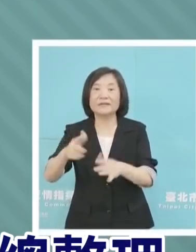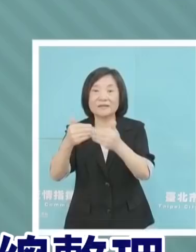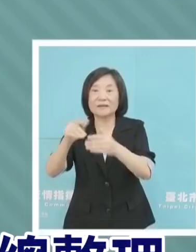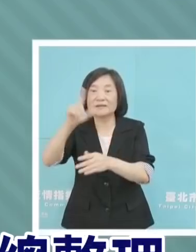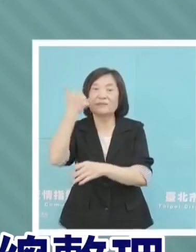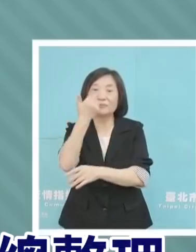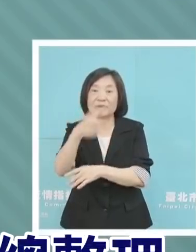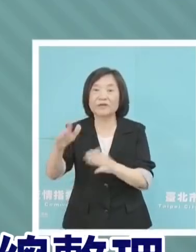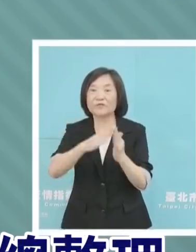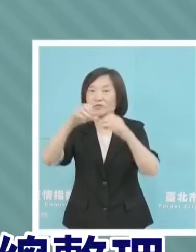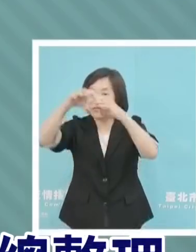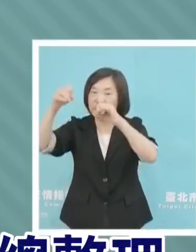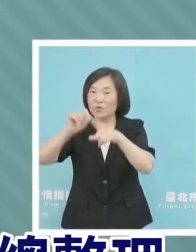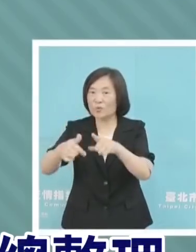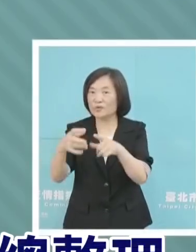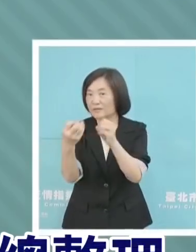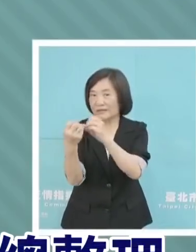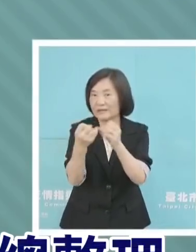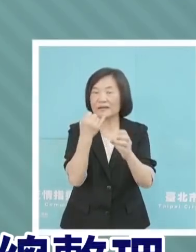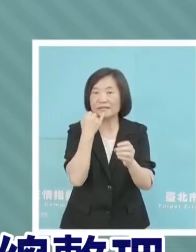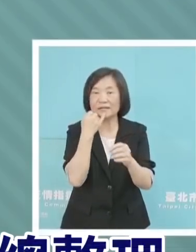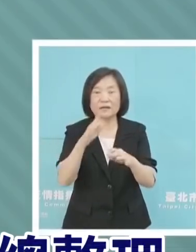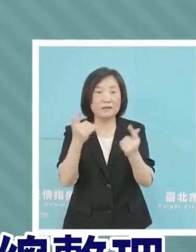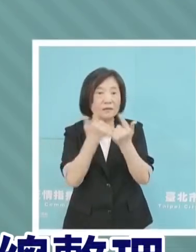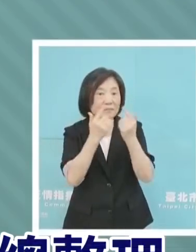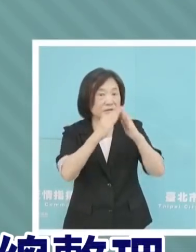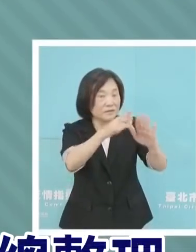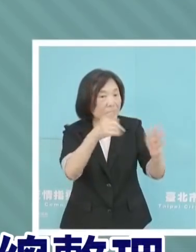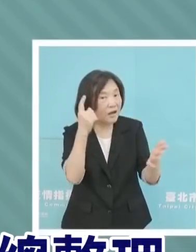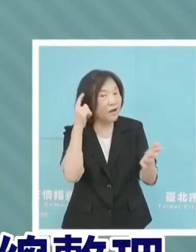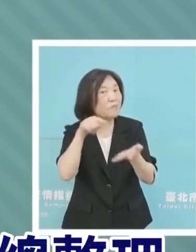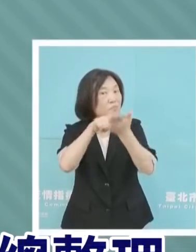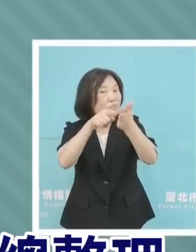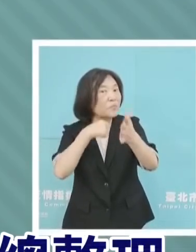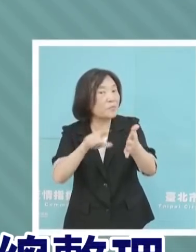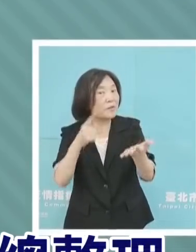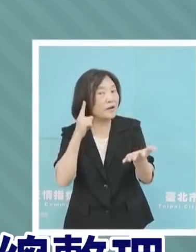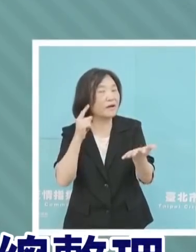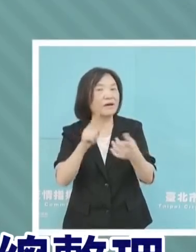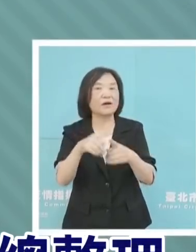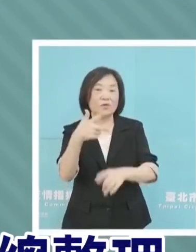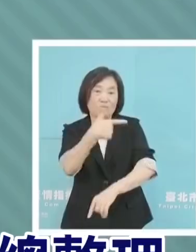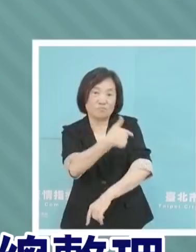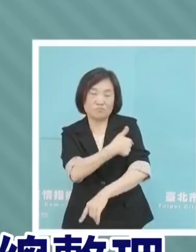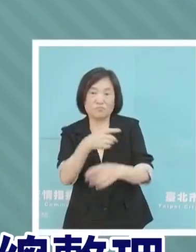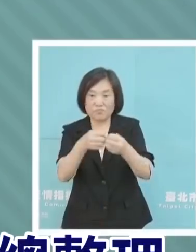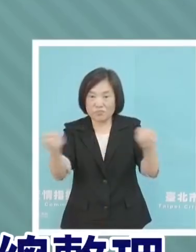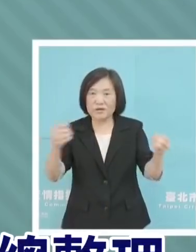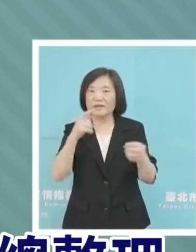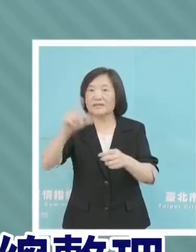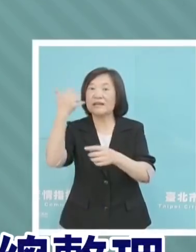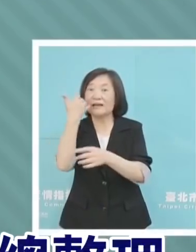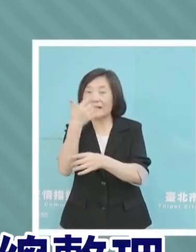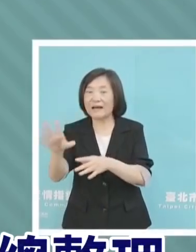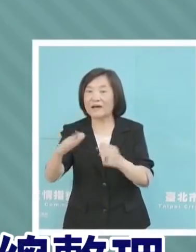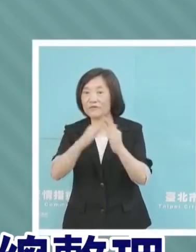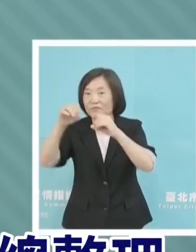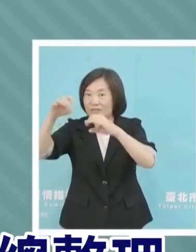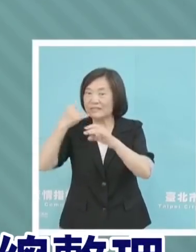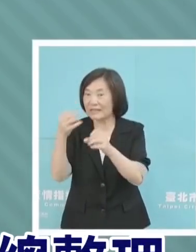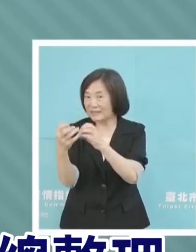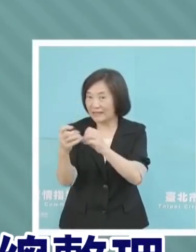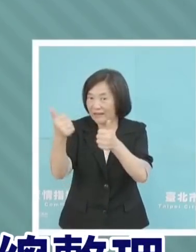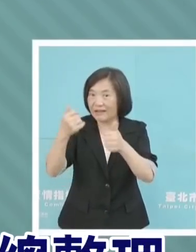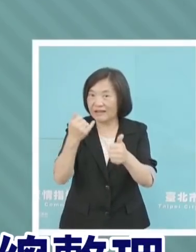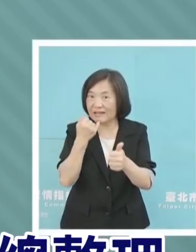商复兴洽谈，请问台北市会不会考虑提出申请？如果疫苗可以和上海代理商复兴洽谈，那